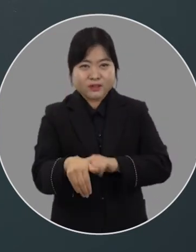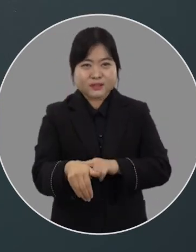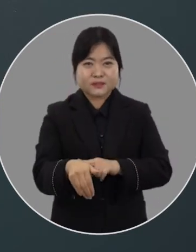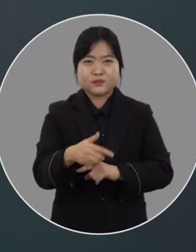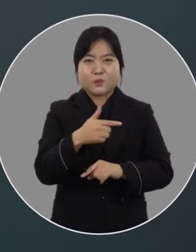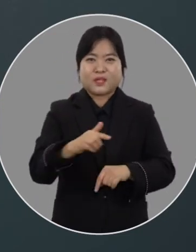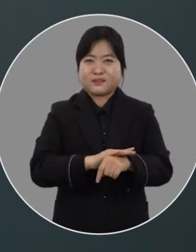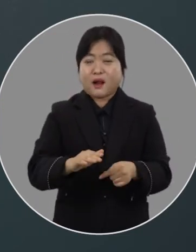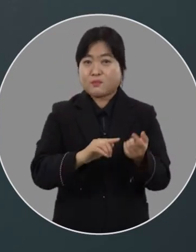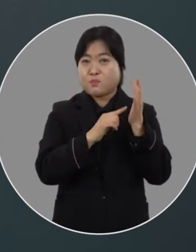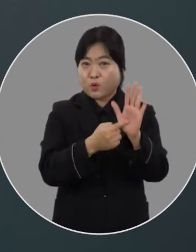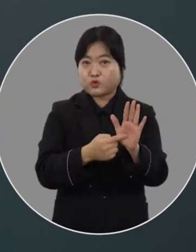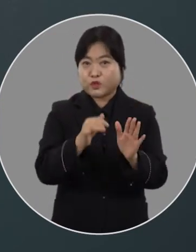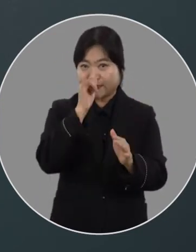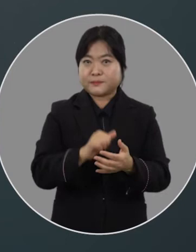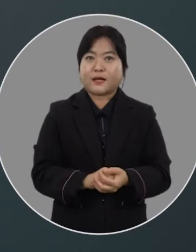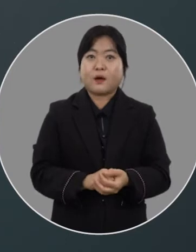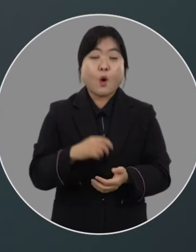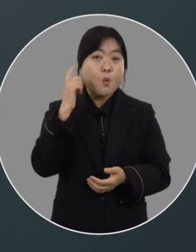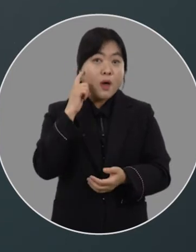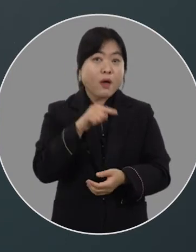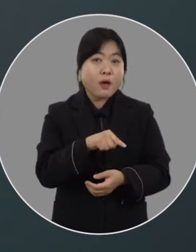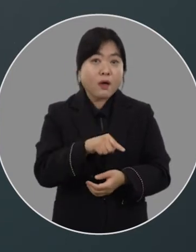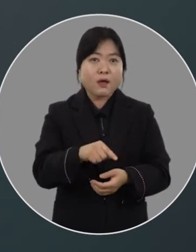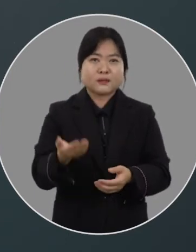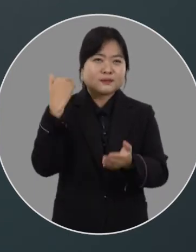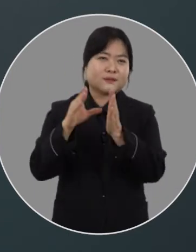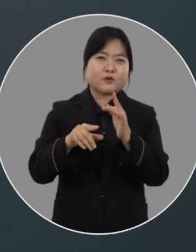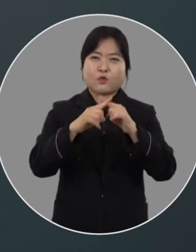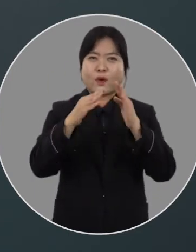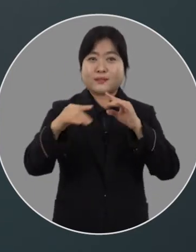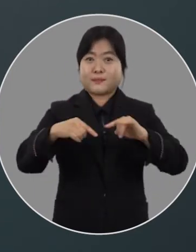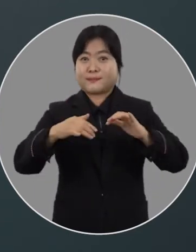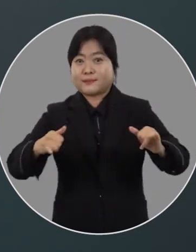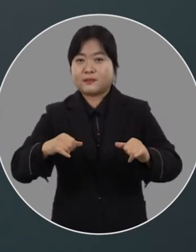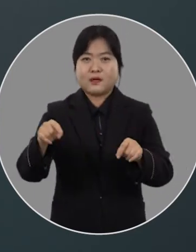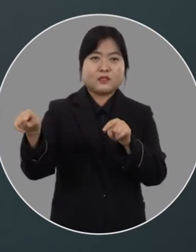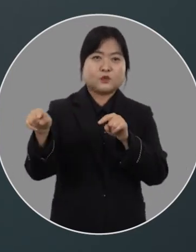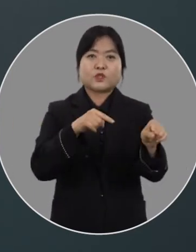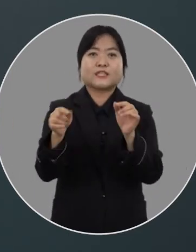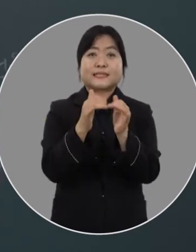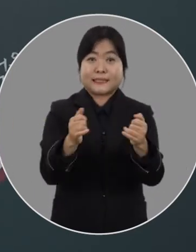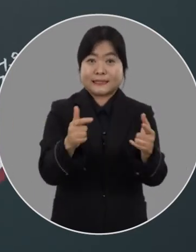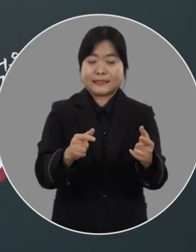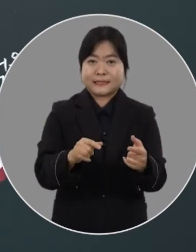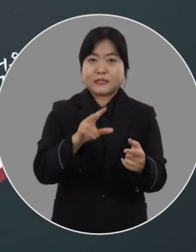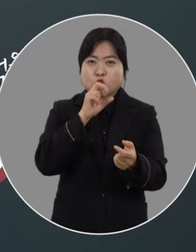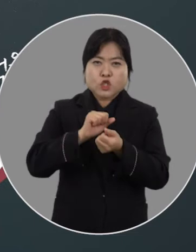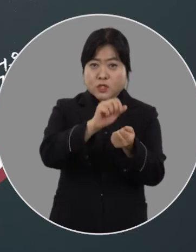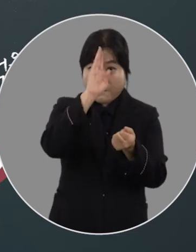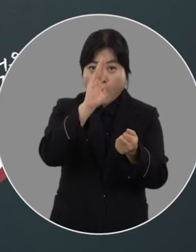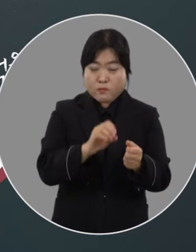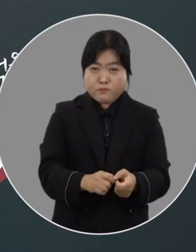떨어졌다는 사실을 너무나 잘 보여주고 있습니다. 왜 그랬냐 하면 당시의 교회 지배자들이나 정치가들이 흑사병이